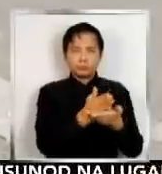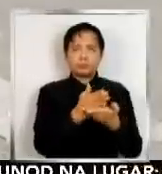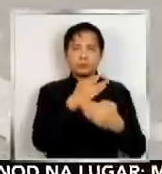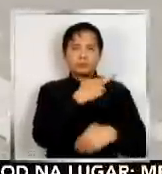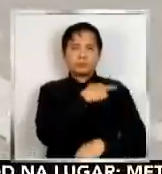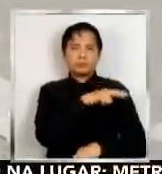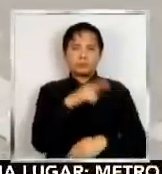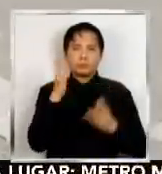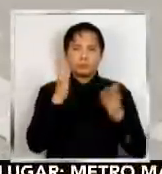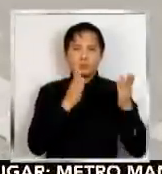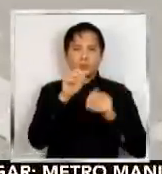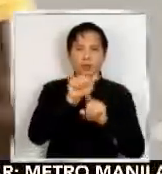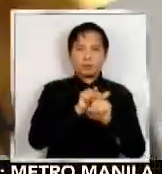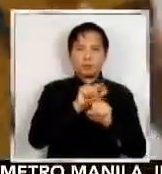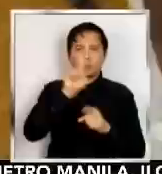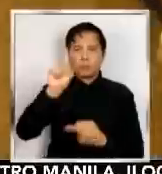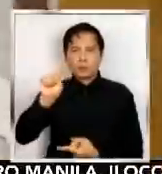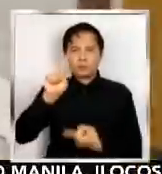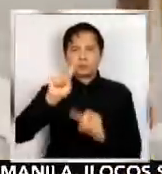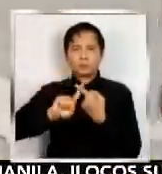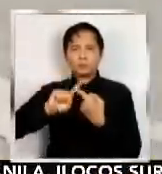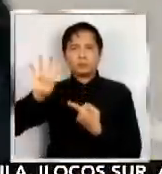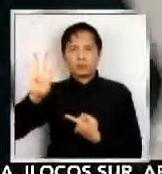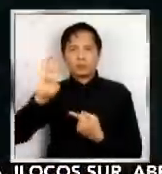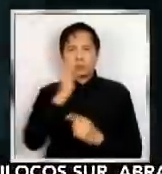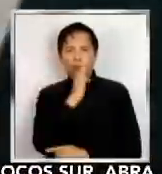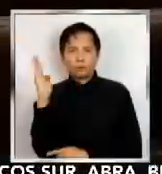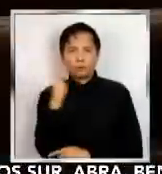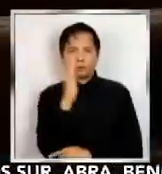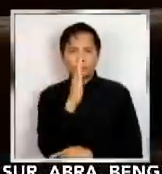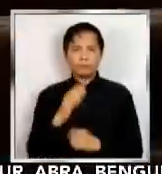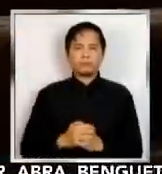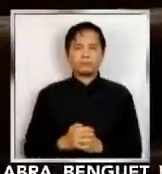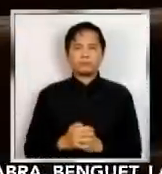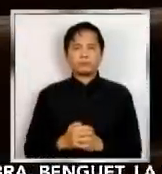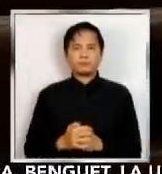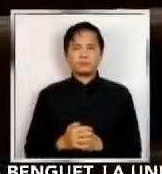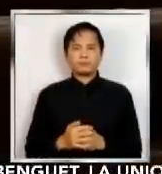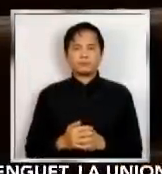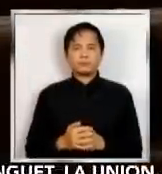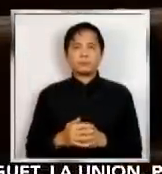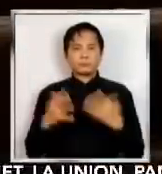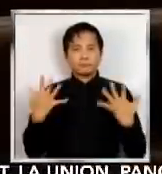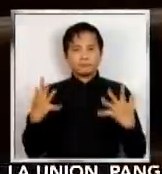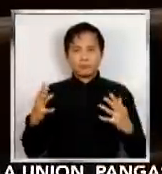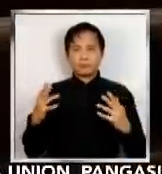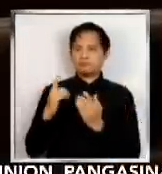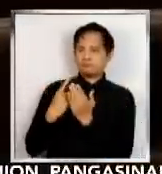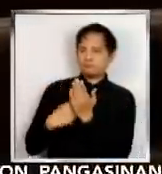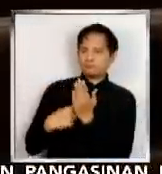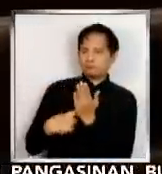Noon ang pinag-usapan yan, kaya hindi pumayag ang IATF sa 10% ay dahil nga po